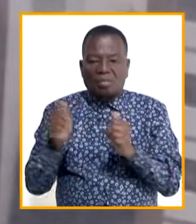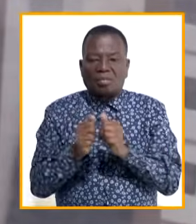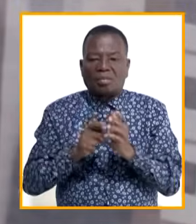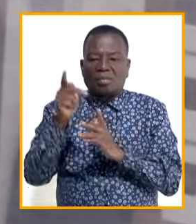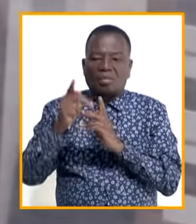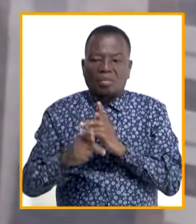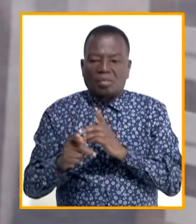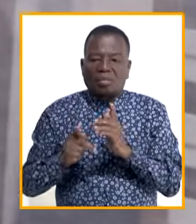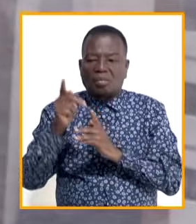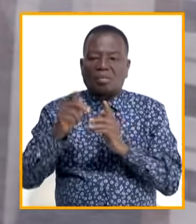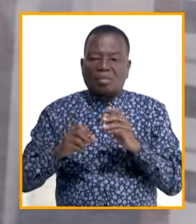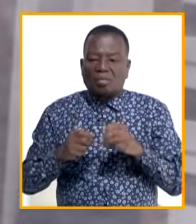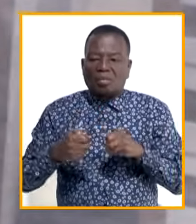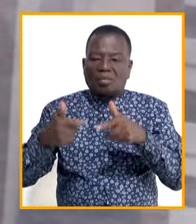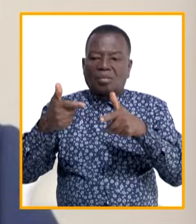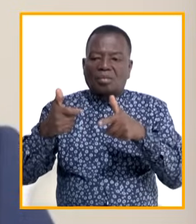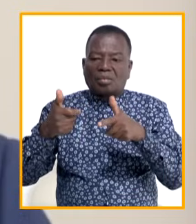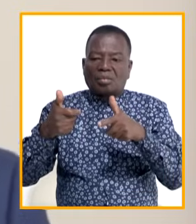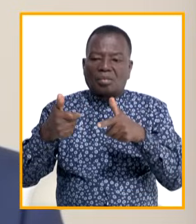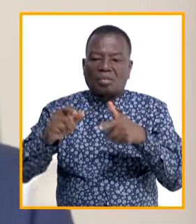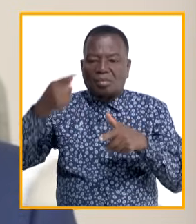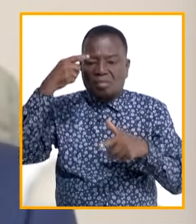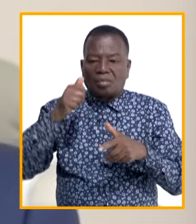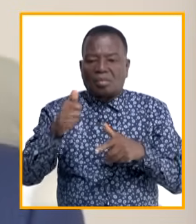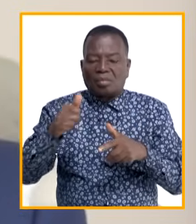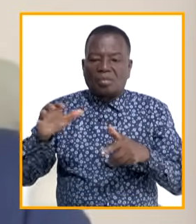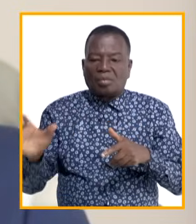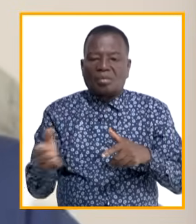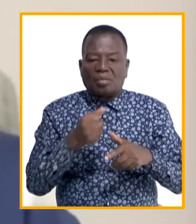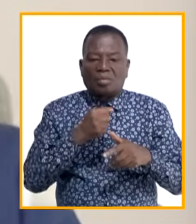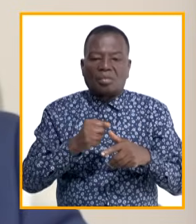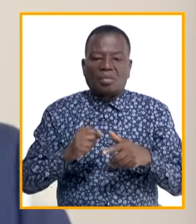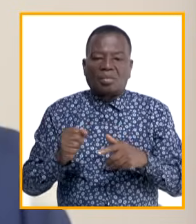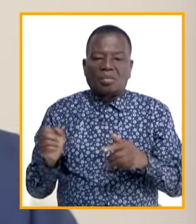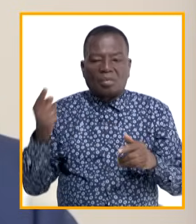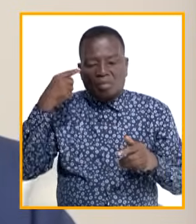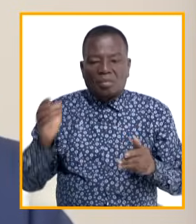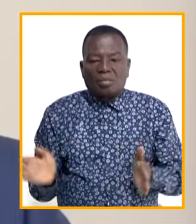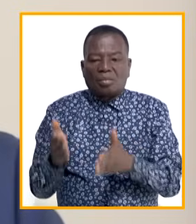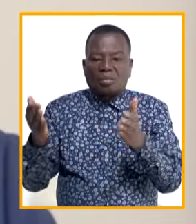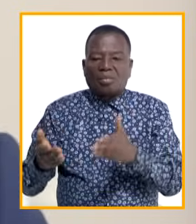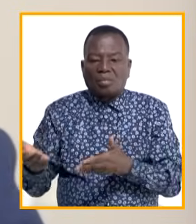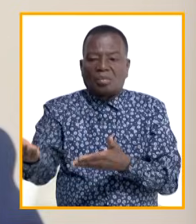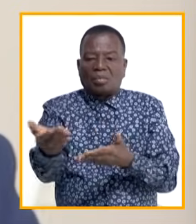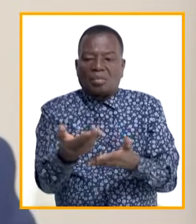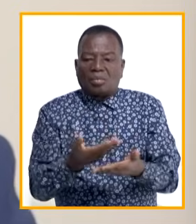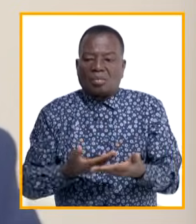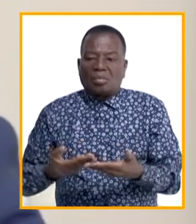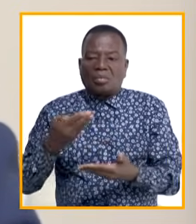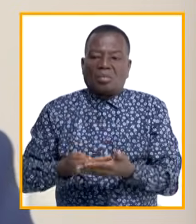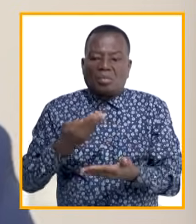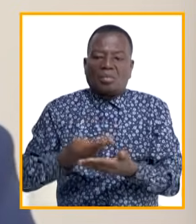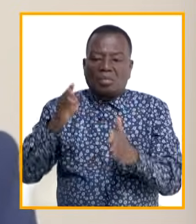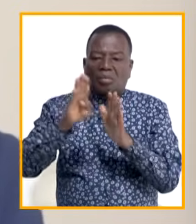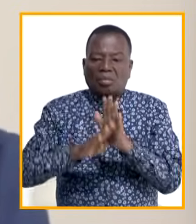projets, notamment le programme d'urgence, l'État lui-même a pris le devant des choses pour mobiliser les financements, pour faire réaliser les